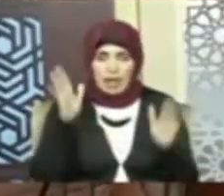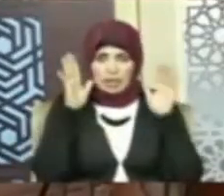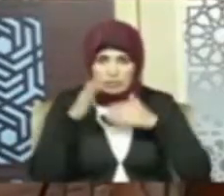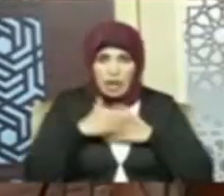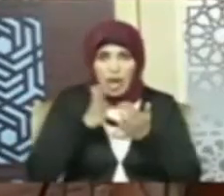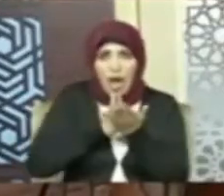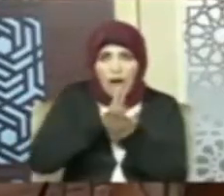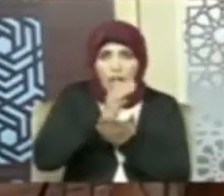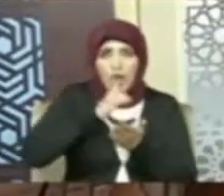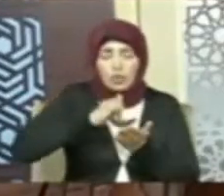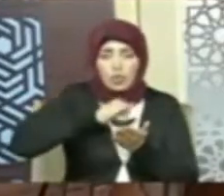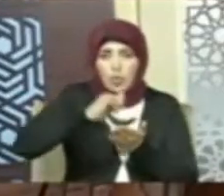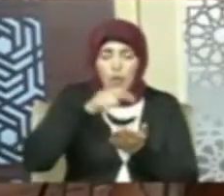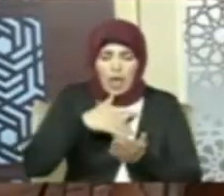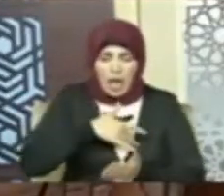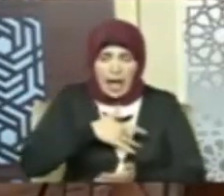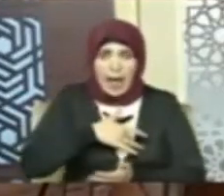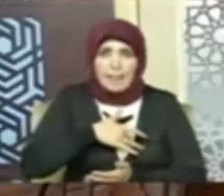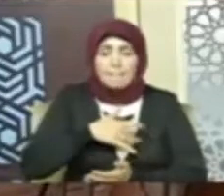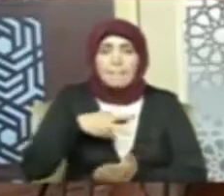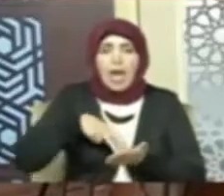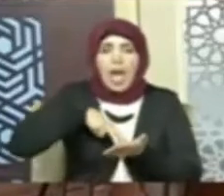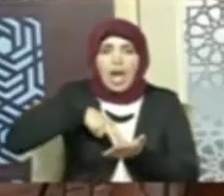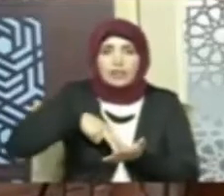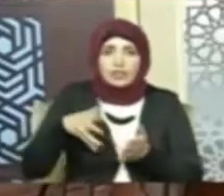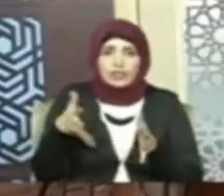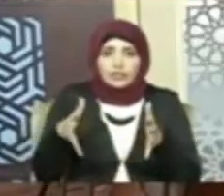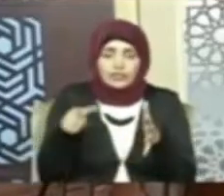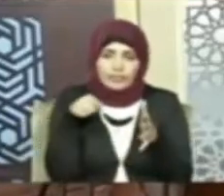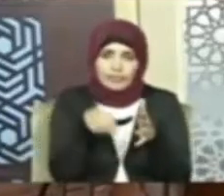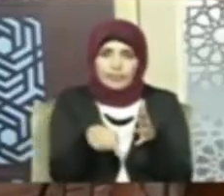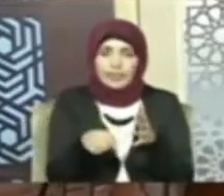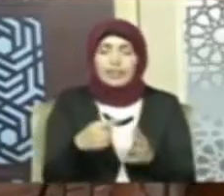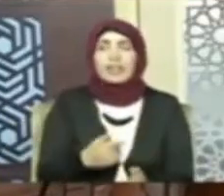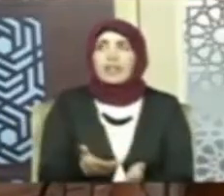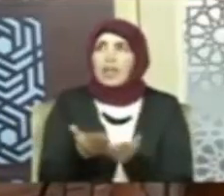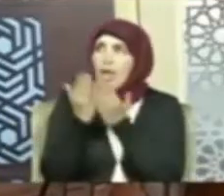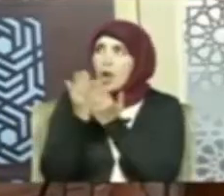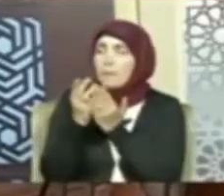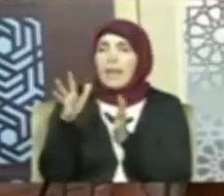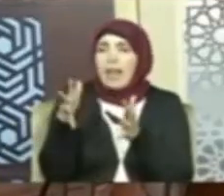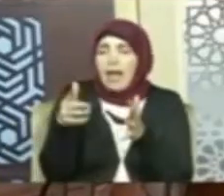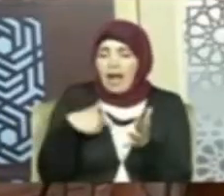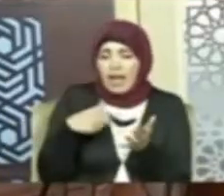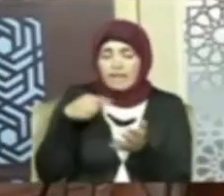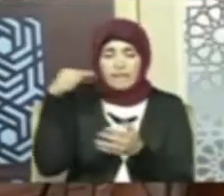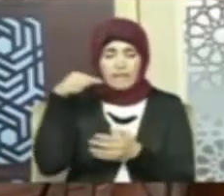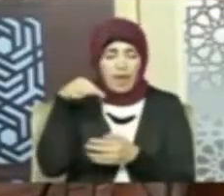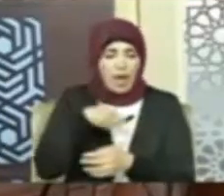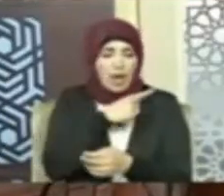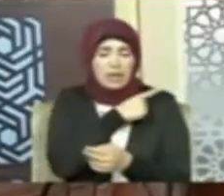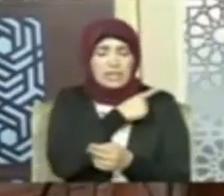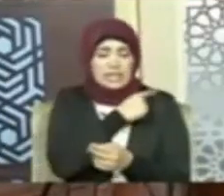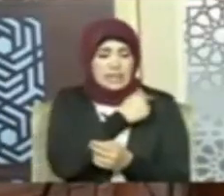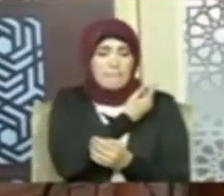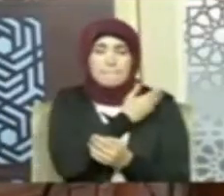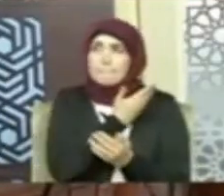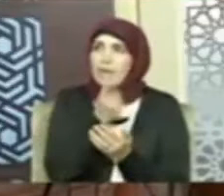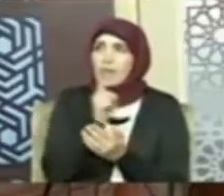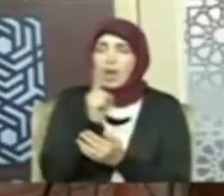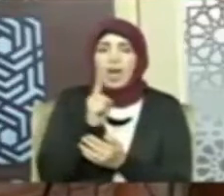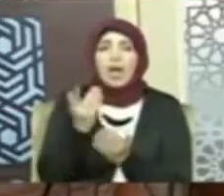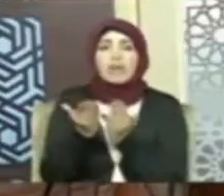وجلة وقلوبهم خاشعة، ألم يأن للذين آمنوا أن